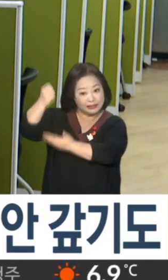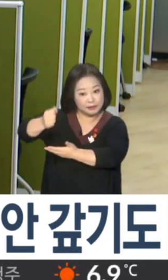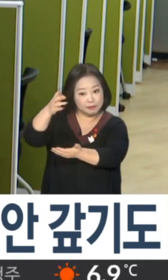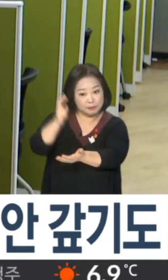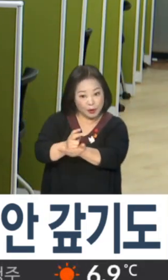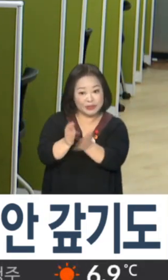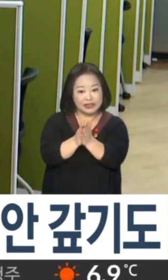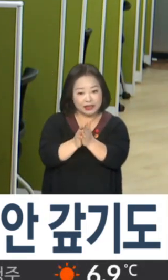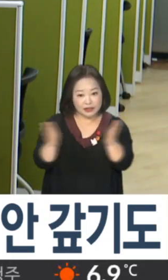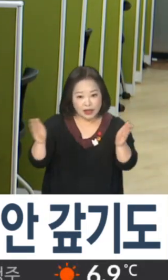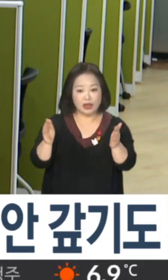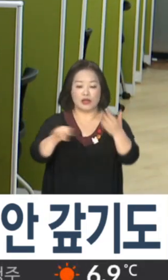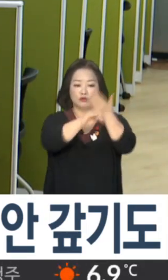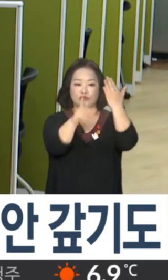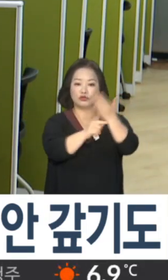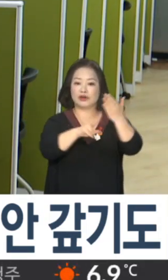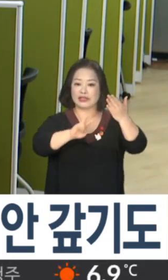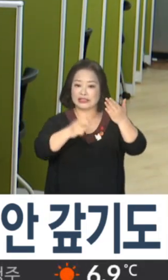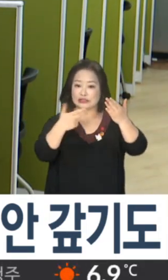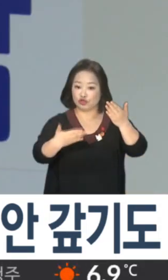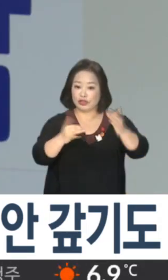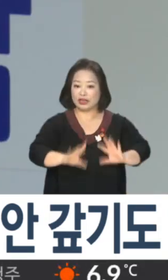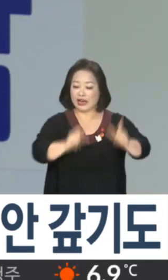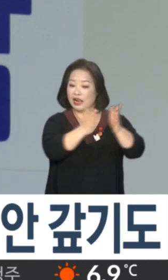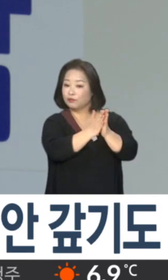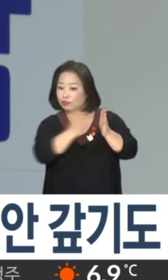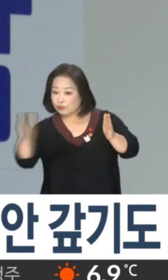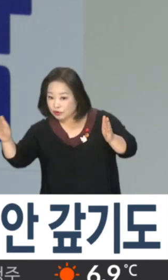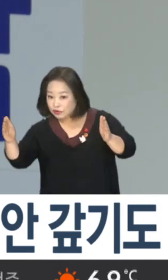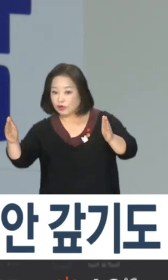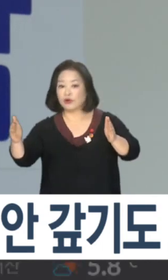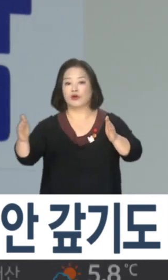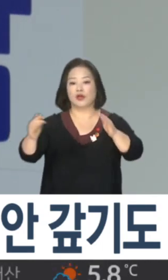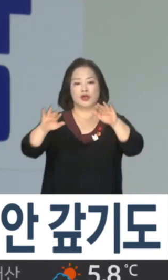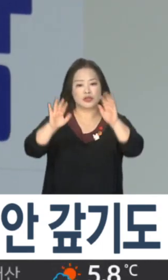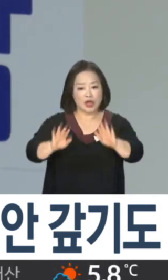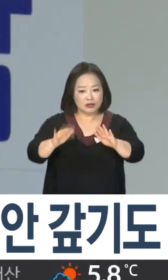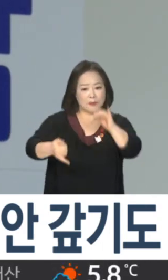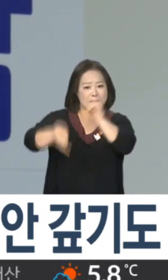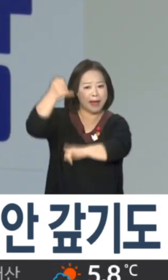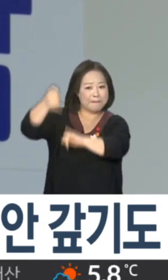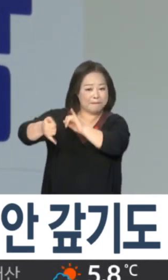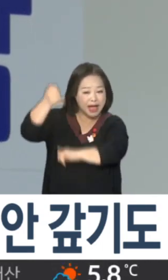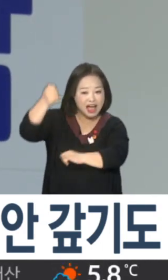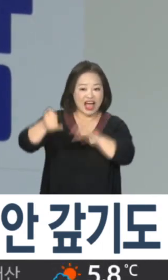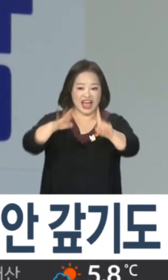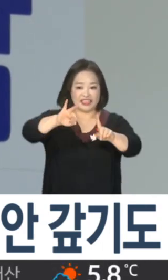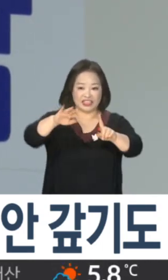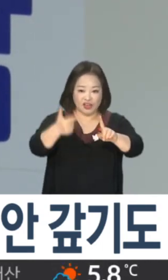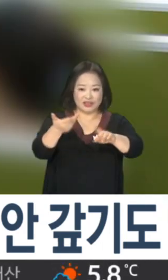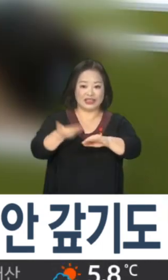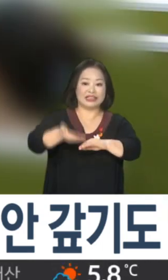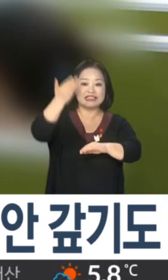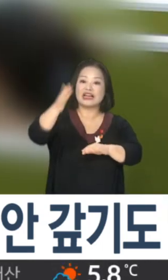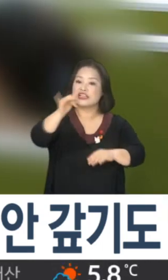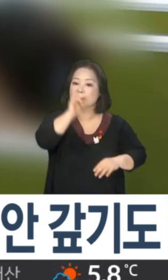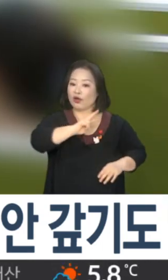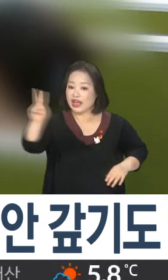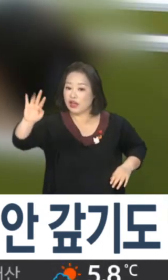시행일인 지난 9월 29일부터 10월 19일까지 채무 분리행복